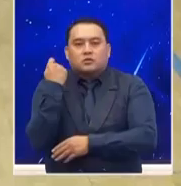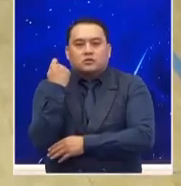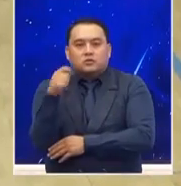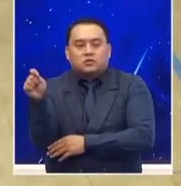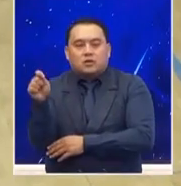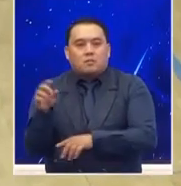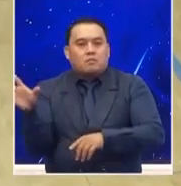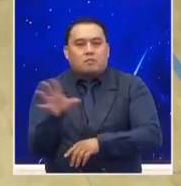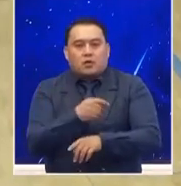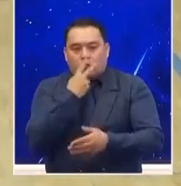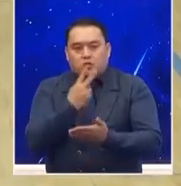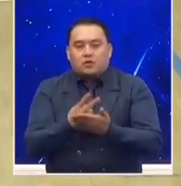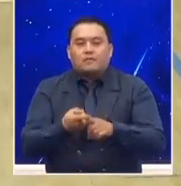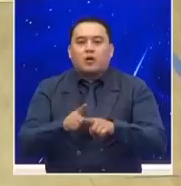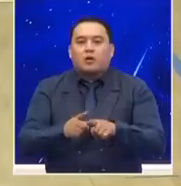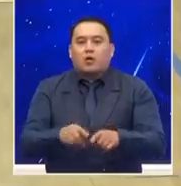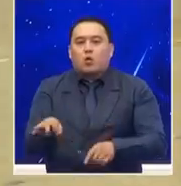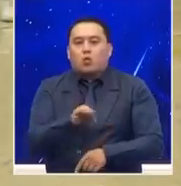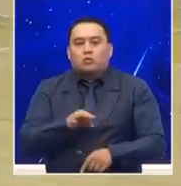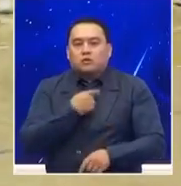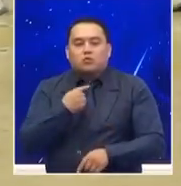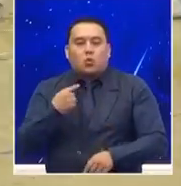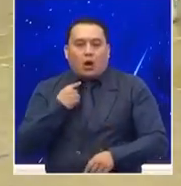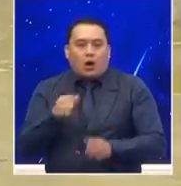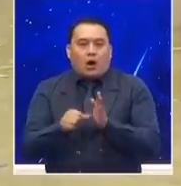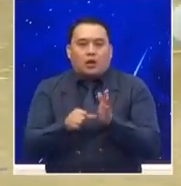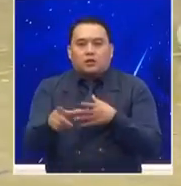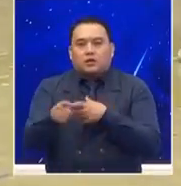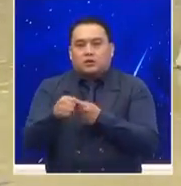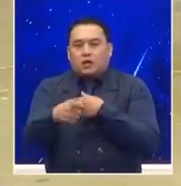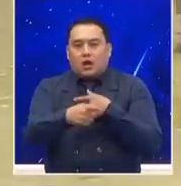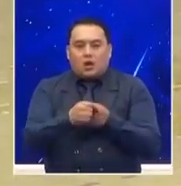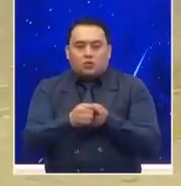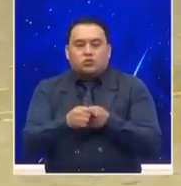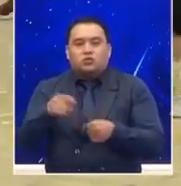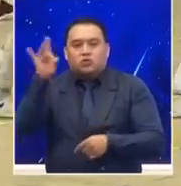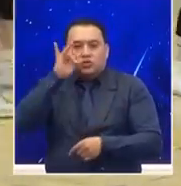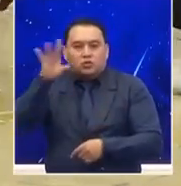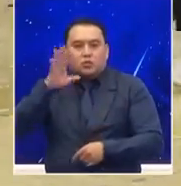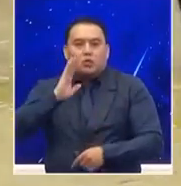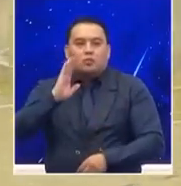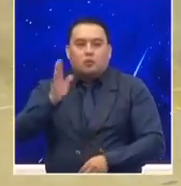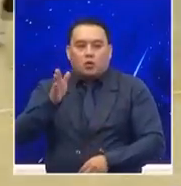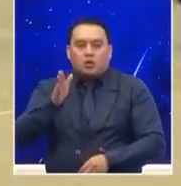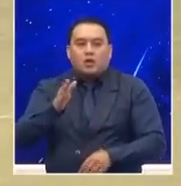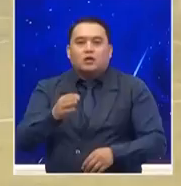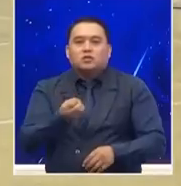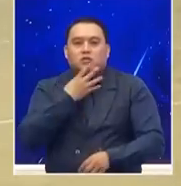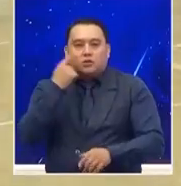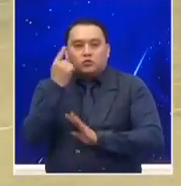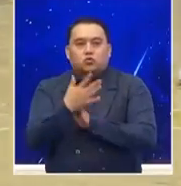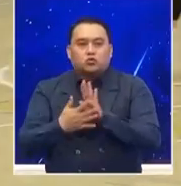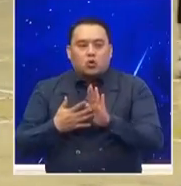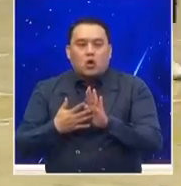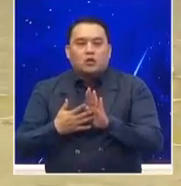санымен оқ бойы озып кеткен. Сондықтан облыс орталығындағы 6 кездесудің 2-ін ұтса, чемпион атанары сөзсіз еді. Осыны жақсы түсінген